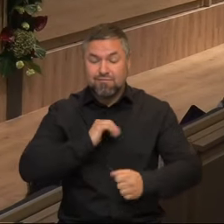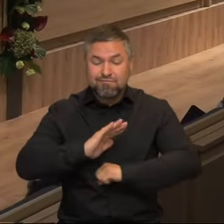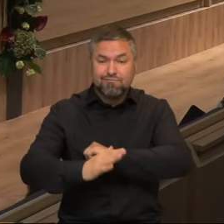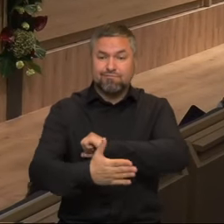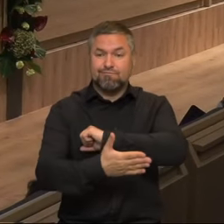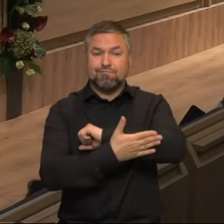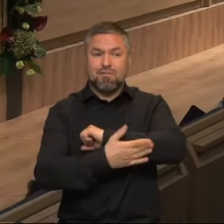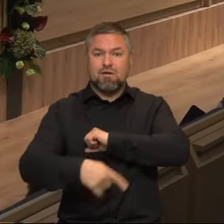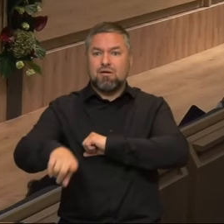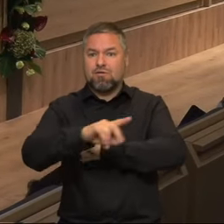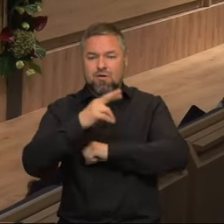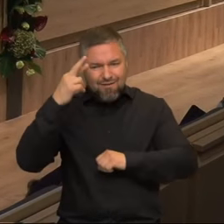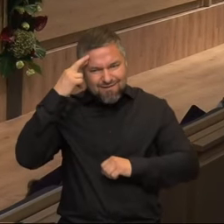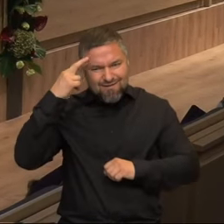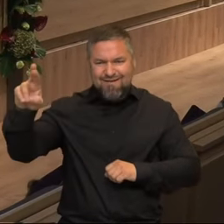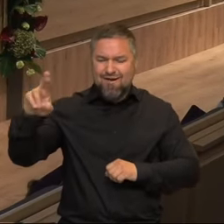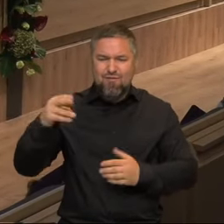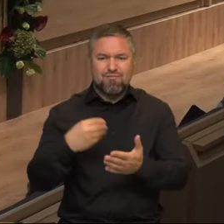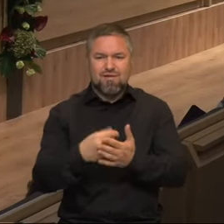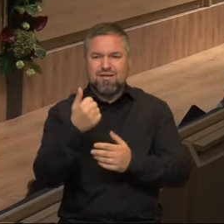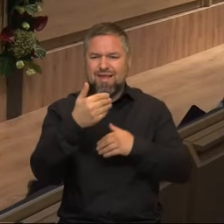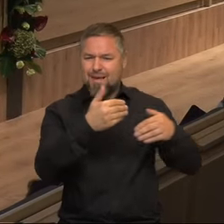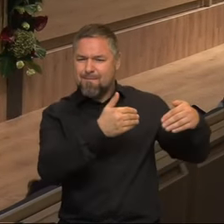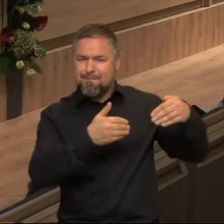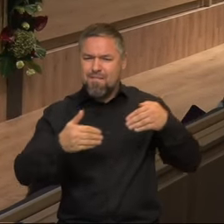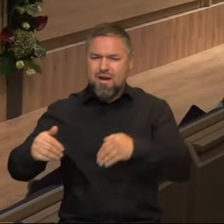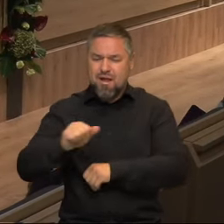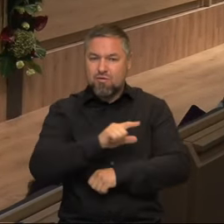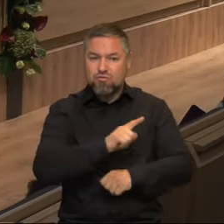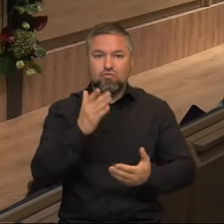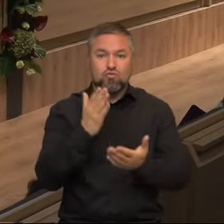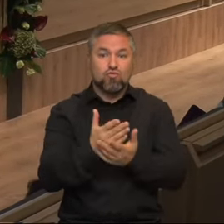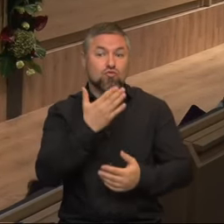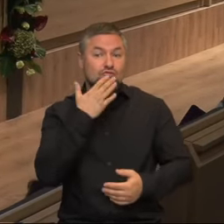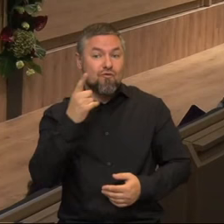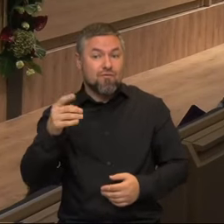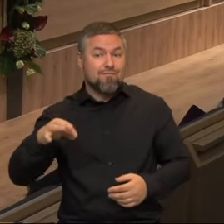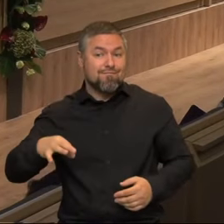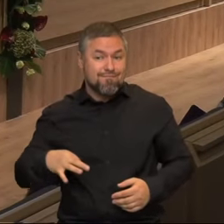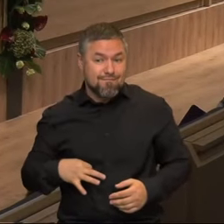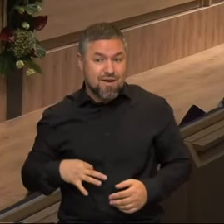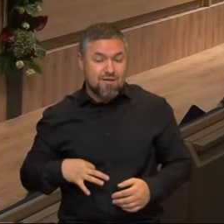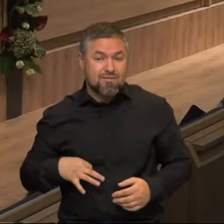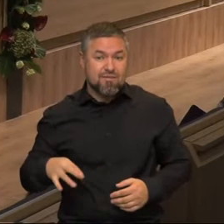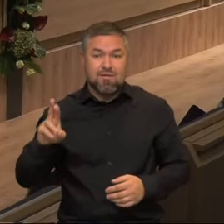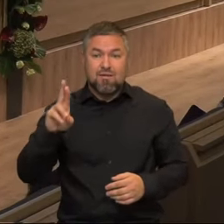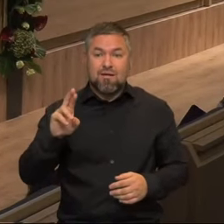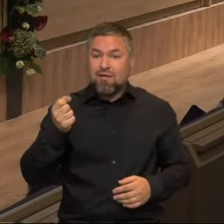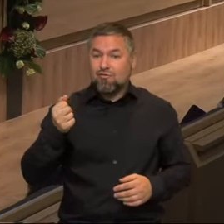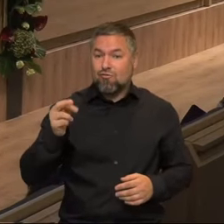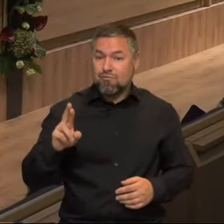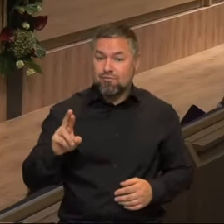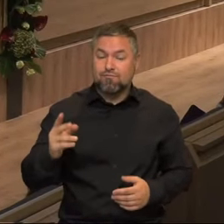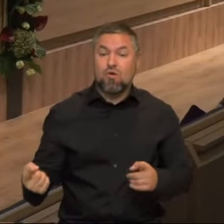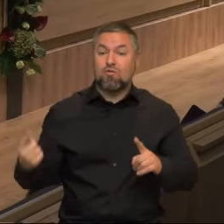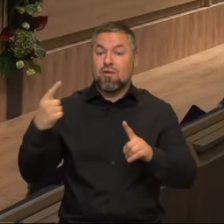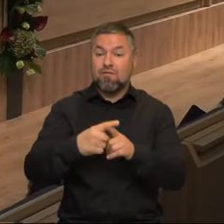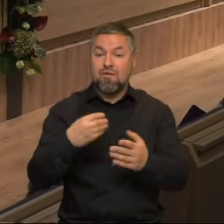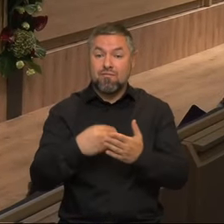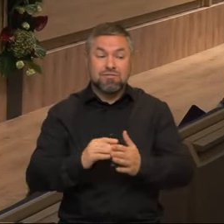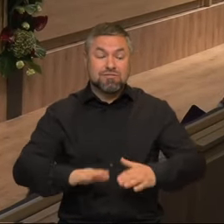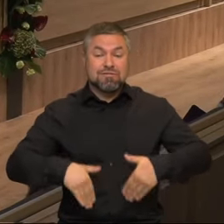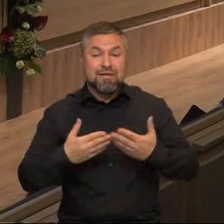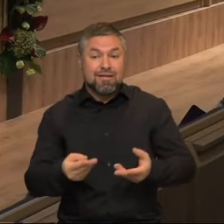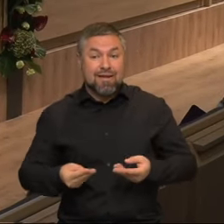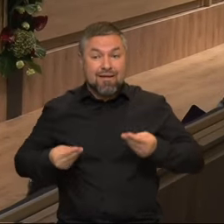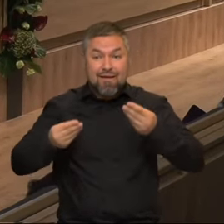wesprzeć uczelnie rekordową kwotą 1 miliarda złotych. O tym już mówił tutaj pan rektor. Dodatkowe środki będą przeznaczone